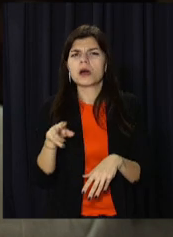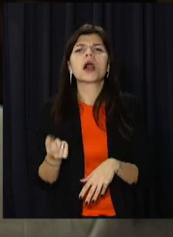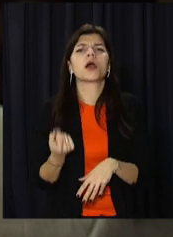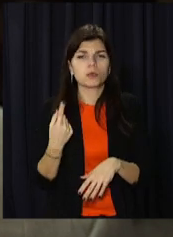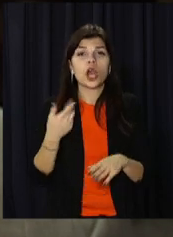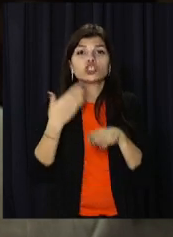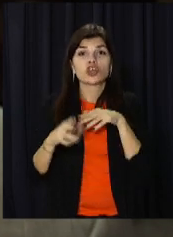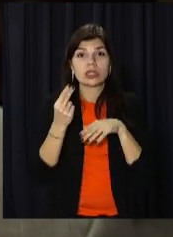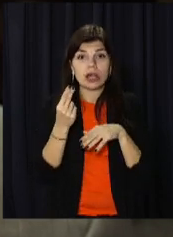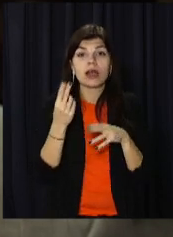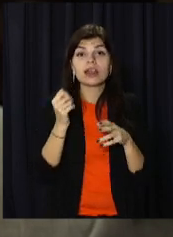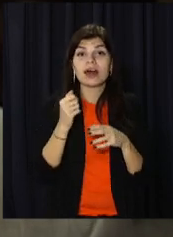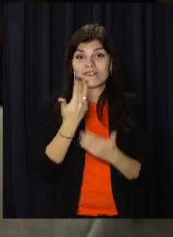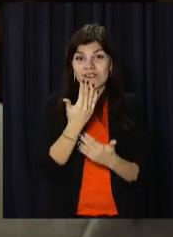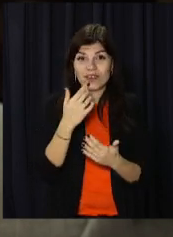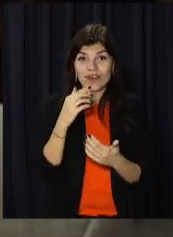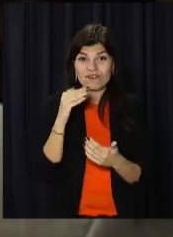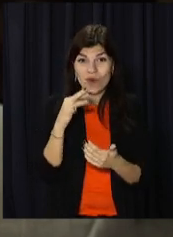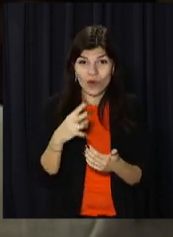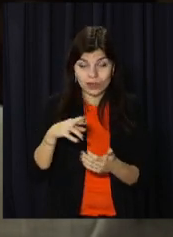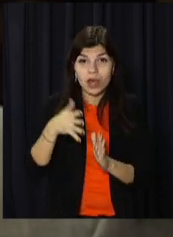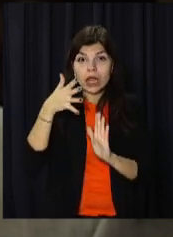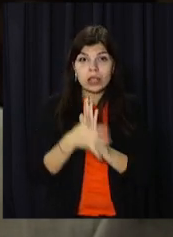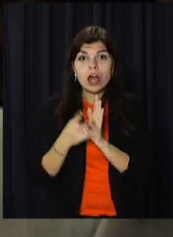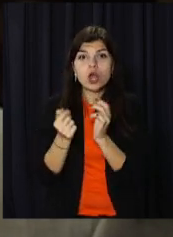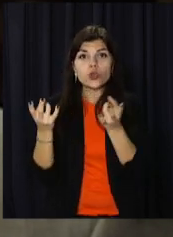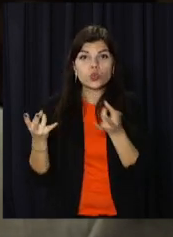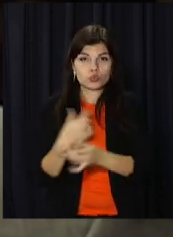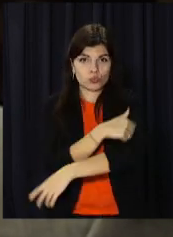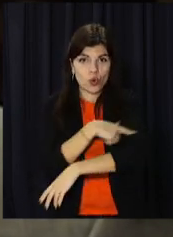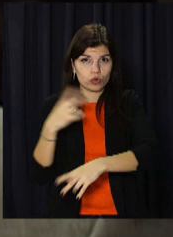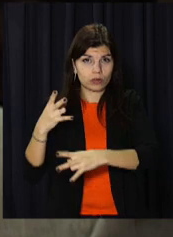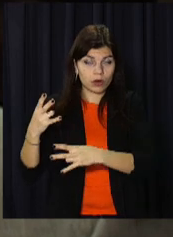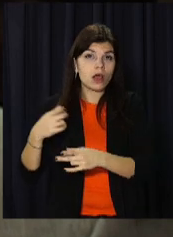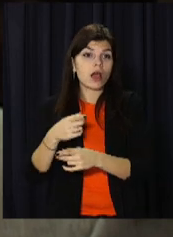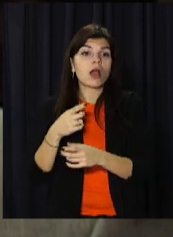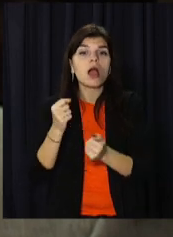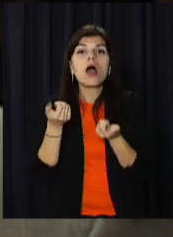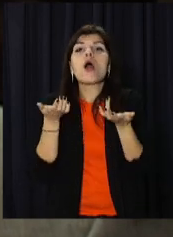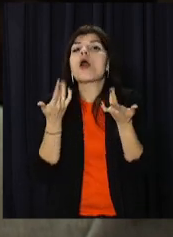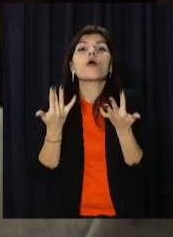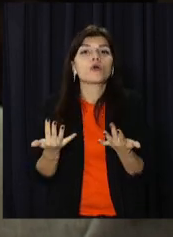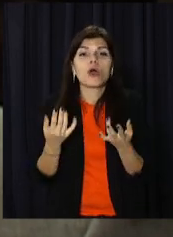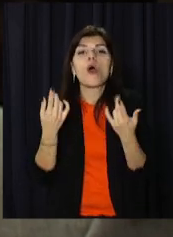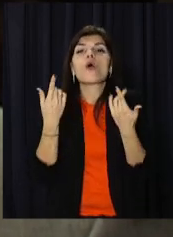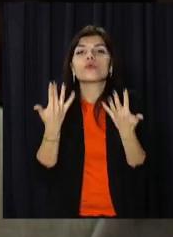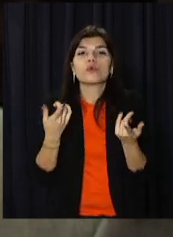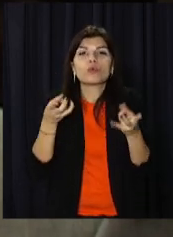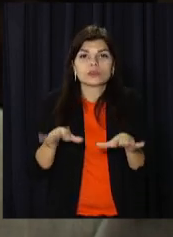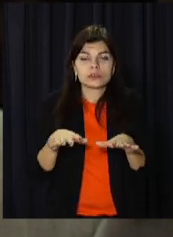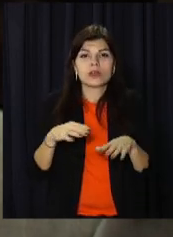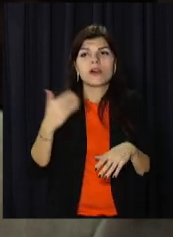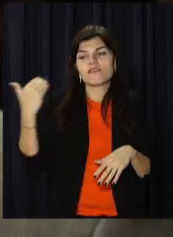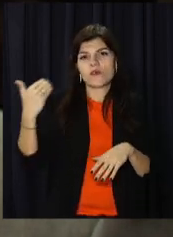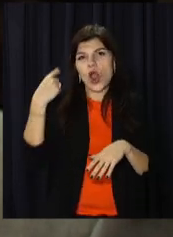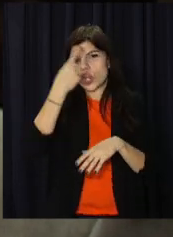частина коштів, призначених на благодійність, витрачалася на потреби медзакладу. Решта регулярно виводилася на рахунки